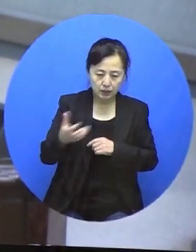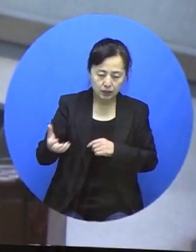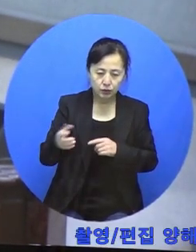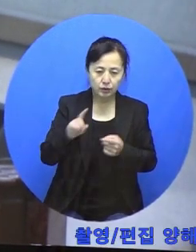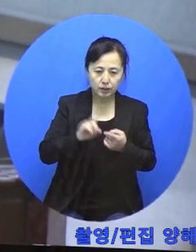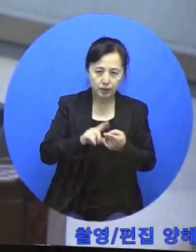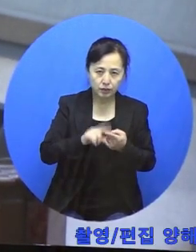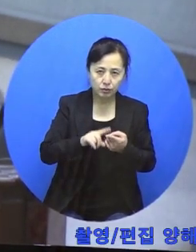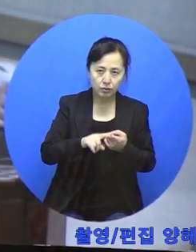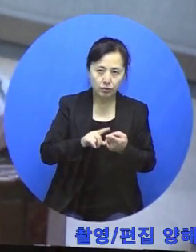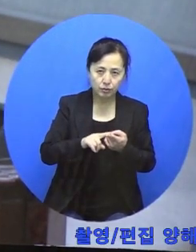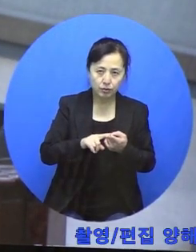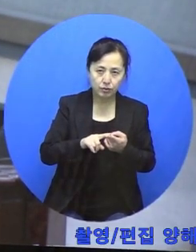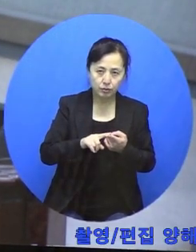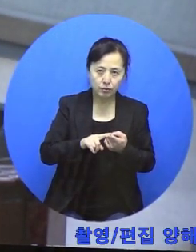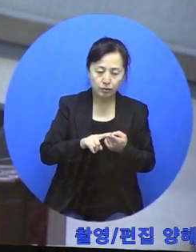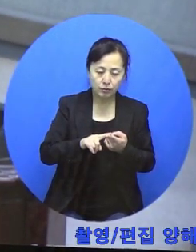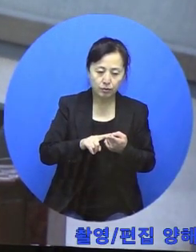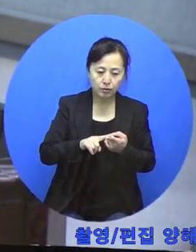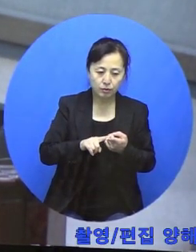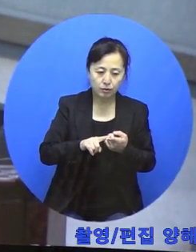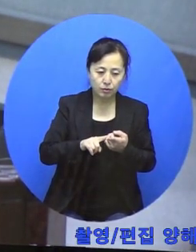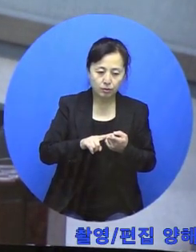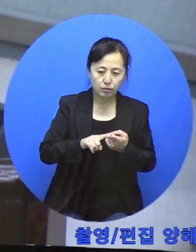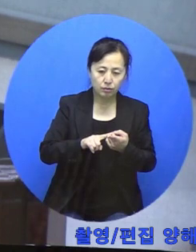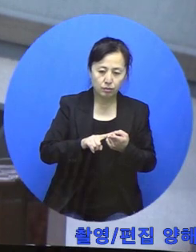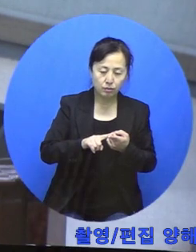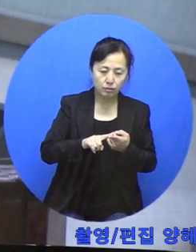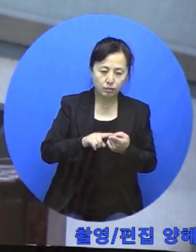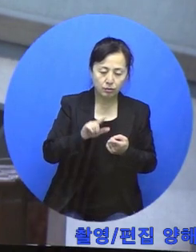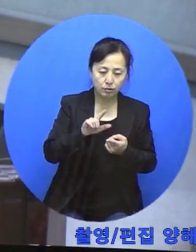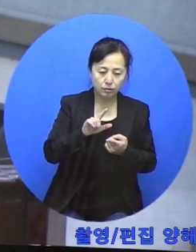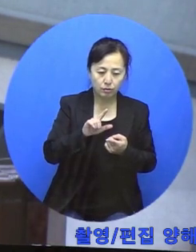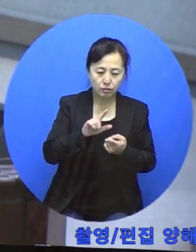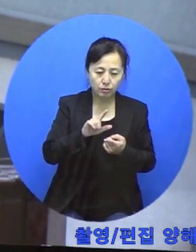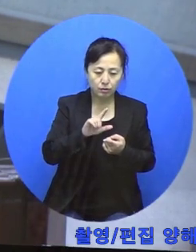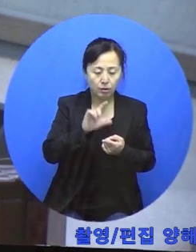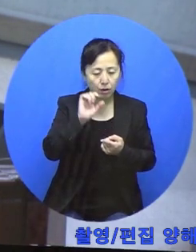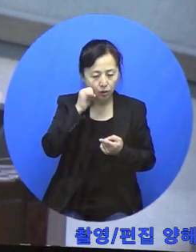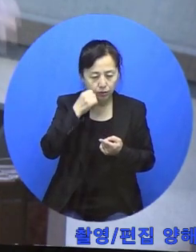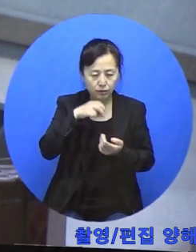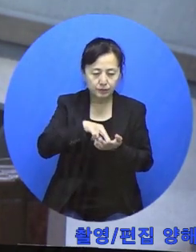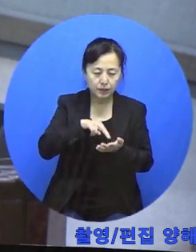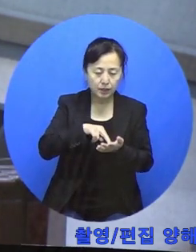이렇게 알고 계신데 왜 그동안 변화 없이 계속 해오셨는지 잘 모르겠군요.